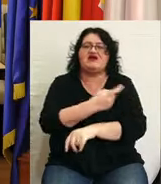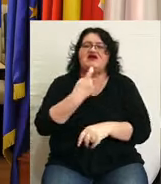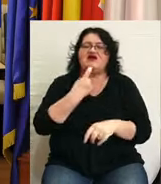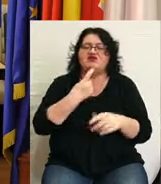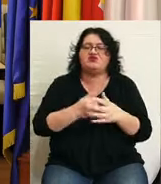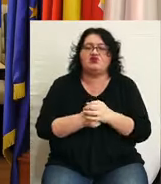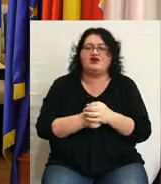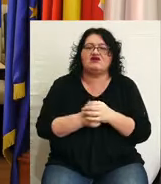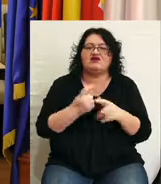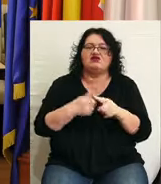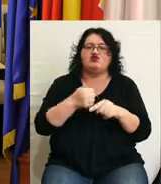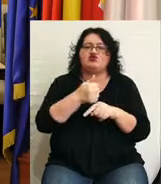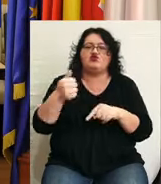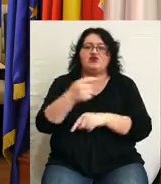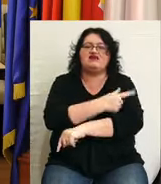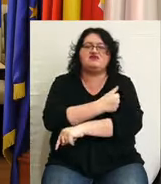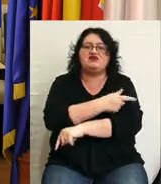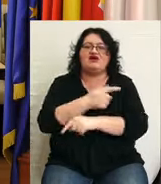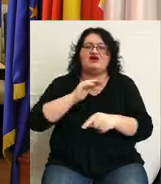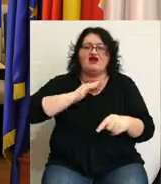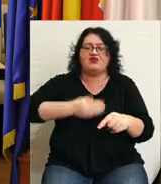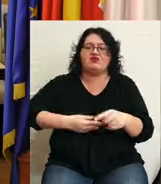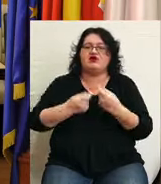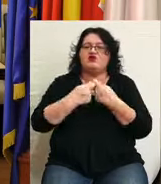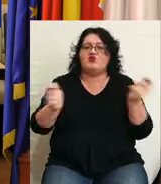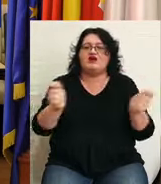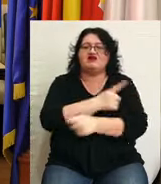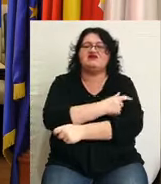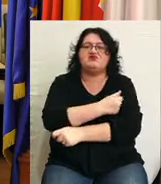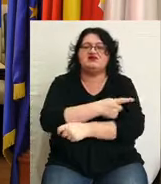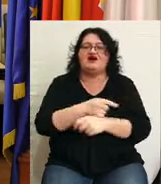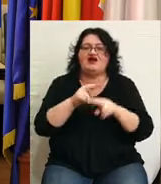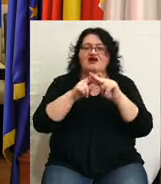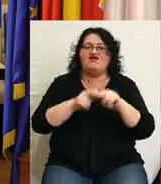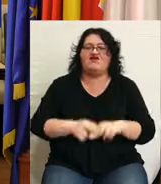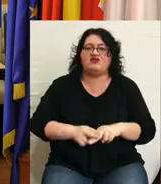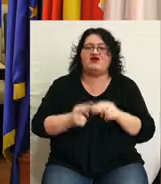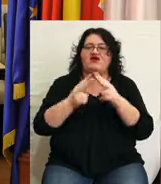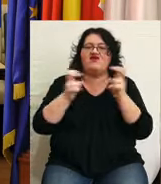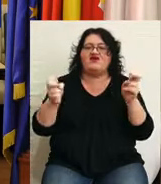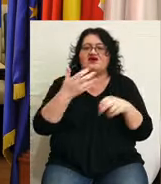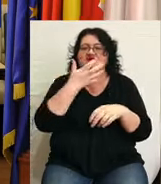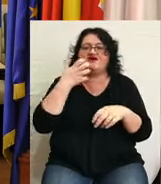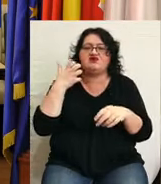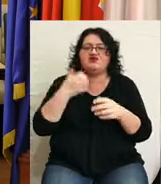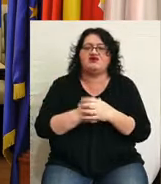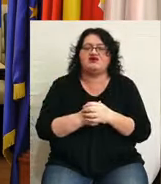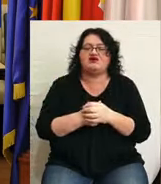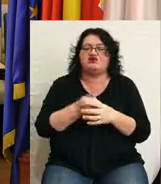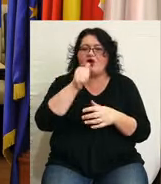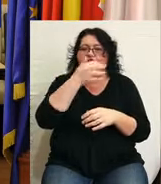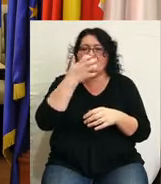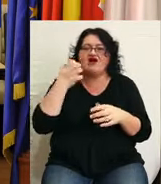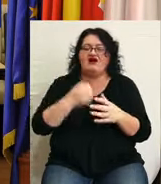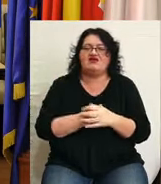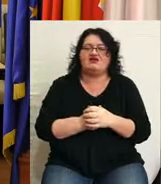Timișoarei, și nu doar cele în subordinea primăriei, ci toate spitalele vor rămâne fără căldură și apă caldă.